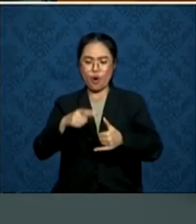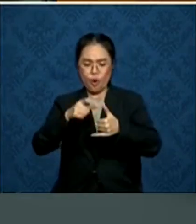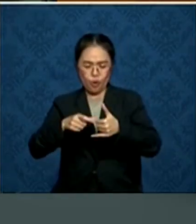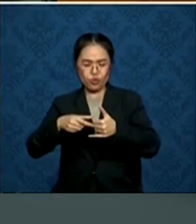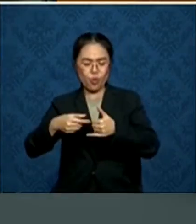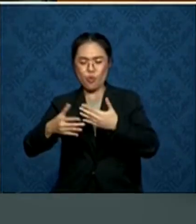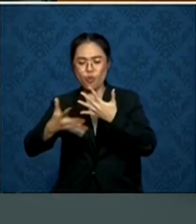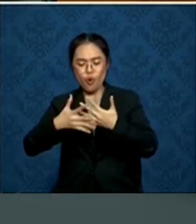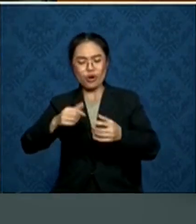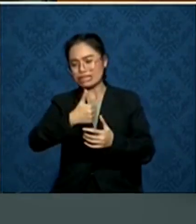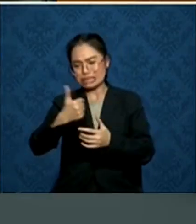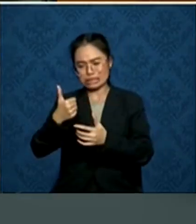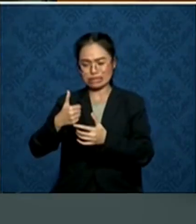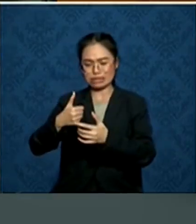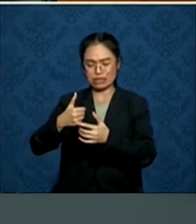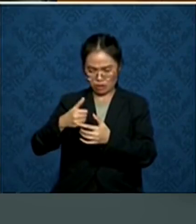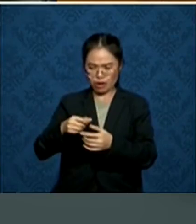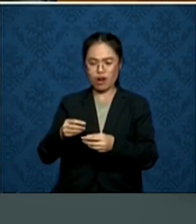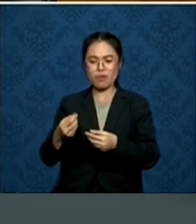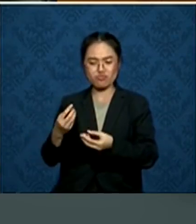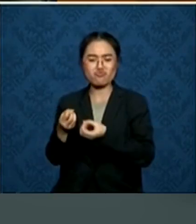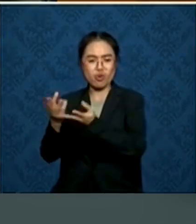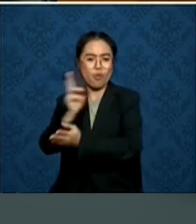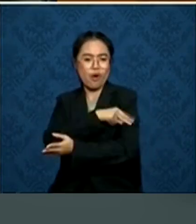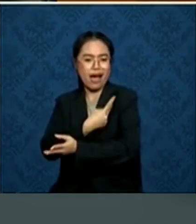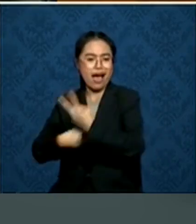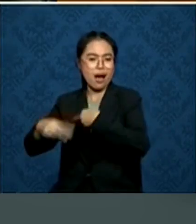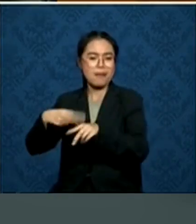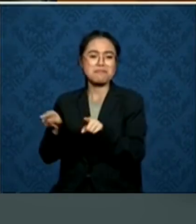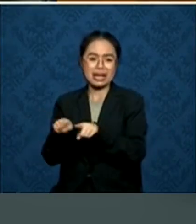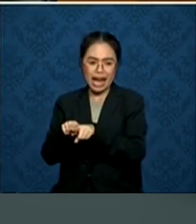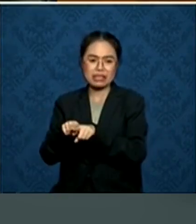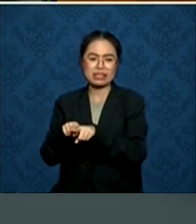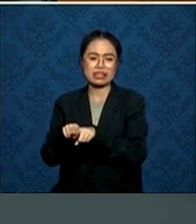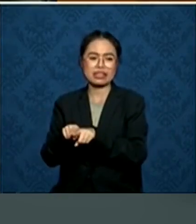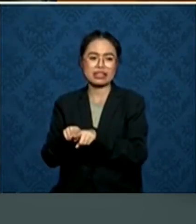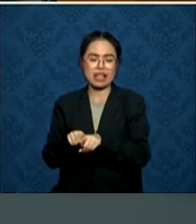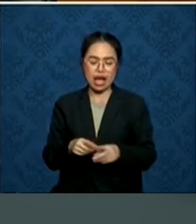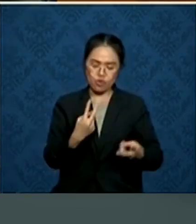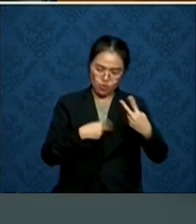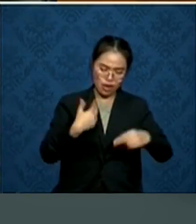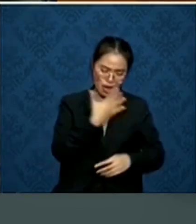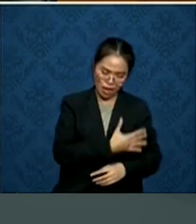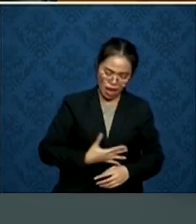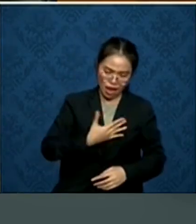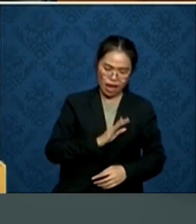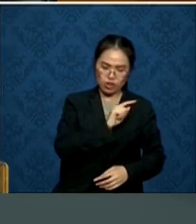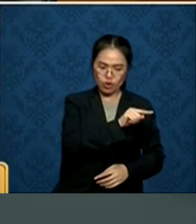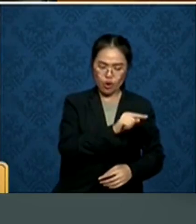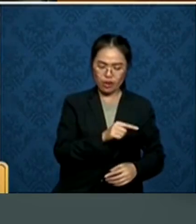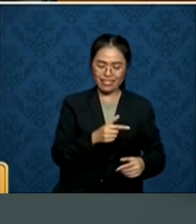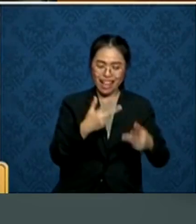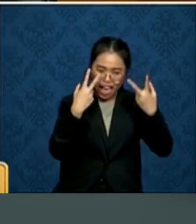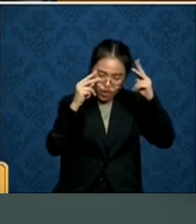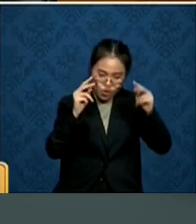แล้วการรักษาของท่านก็ต้องเรียนว่าเราไม่ได้ท่านเข้ามาสู่ขบวนการ